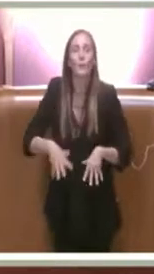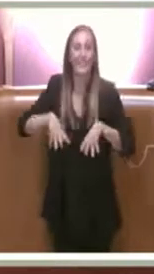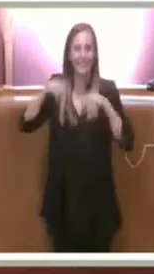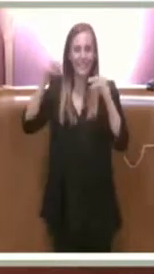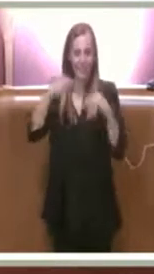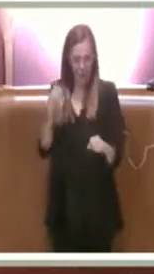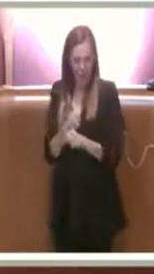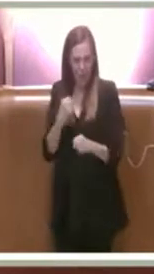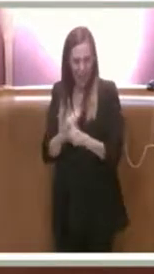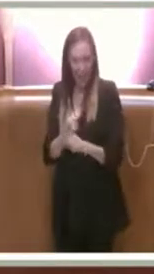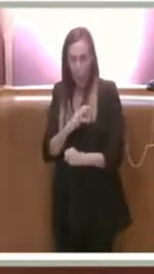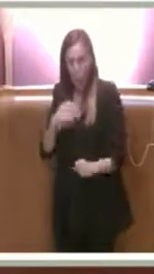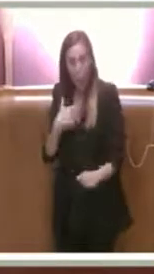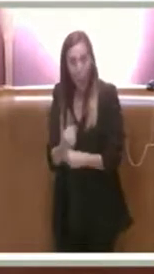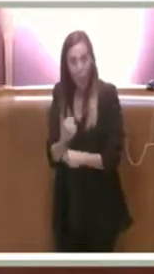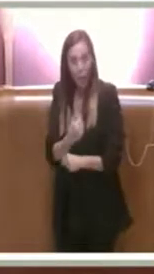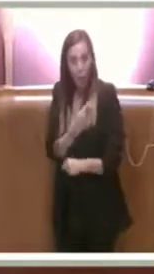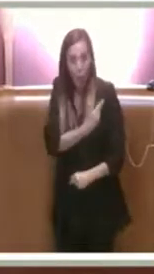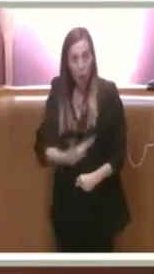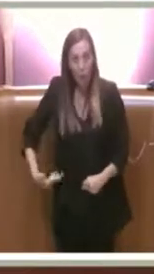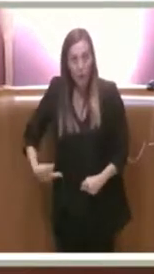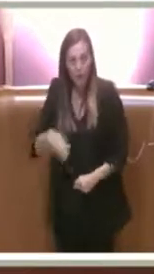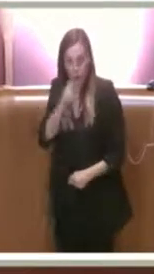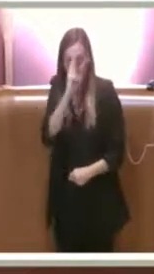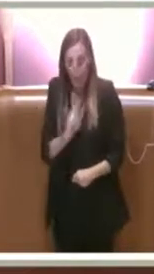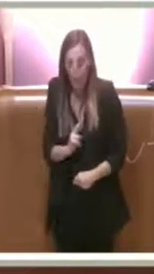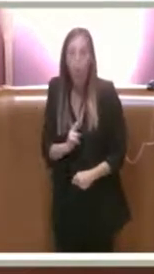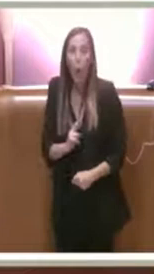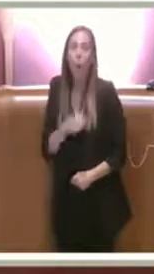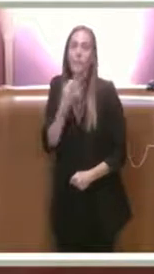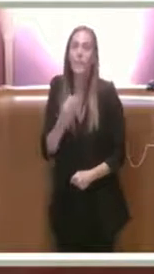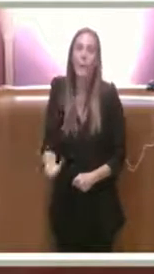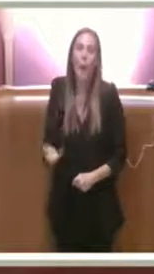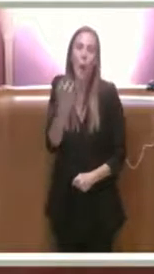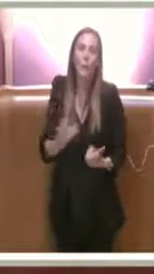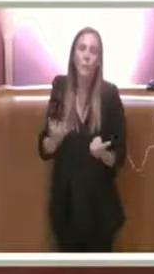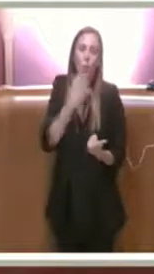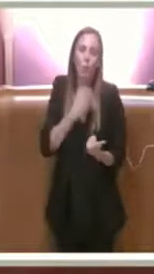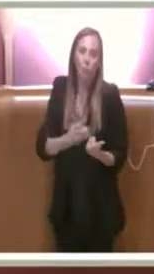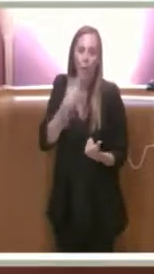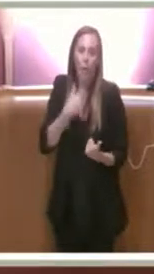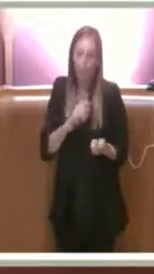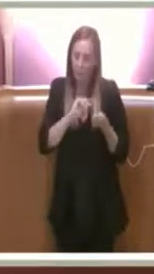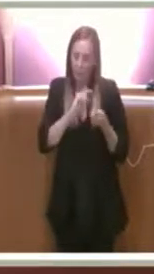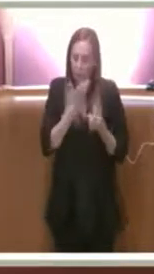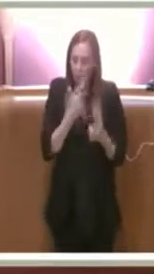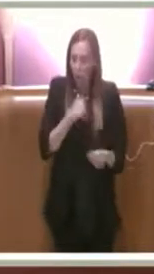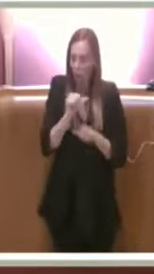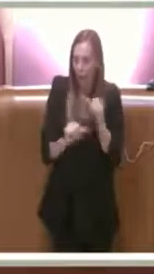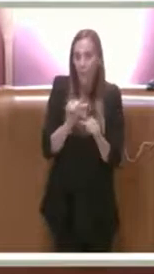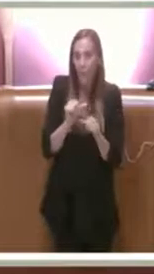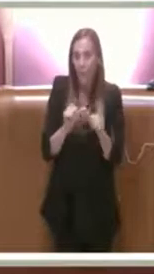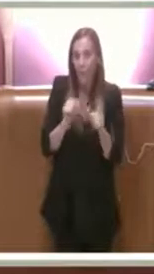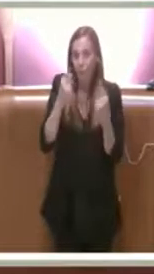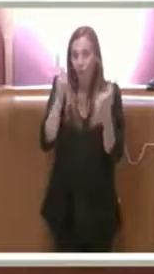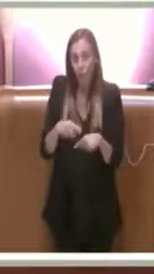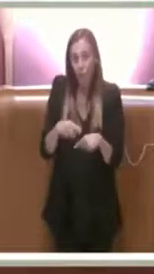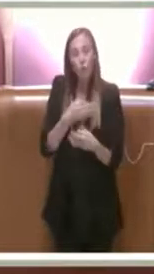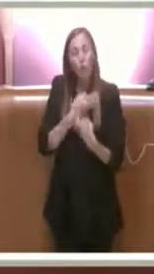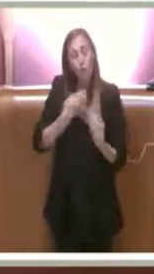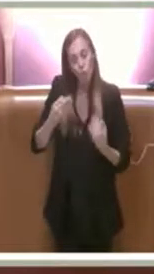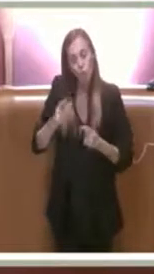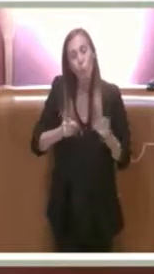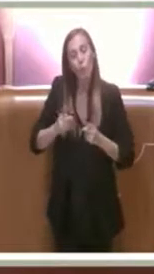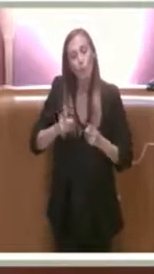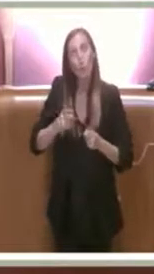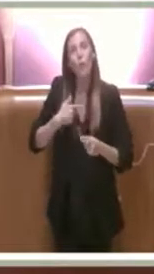sta lavorando. Pertanto converrete con noi che questo è il momento giusto per portare avanti questo lavoro